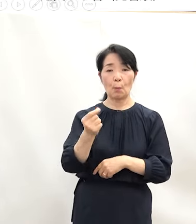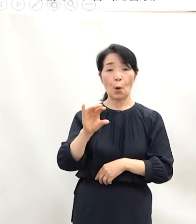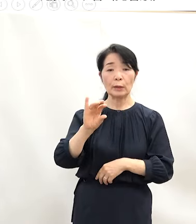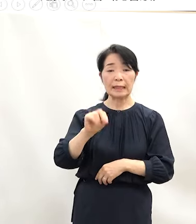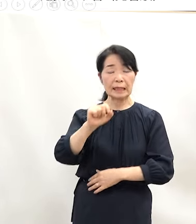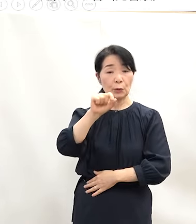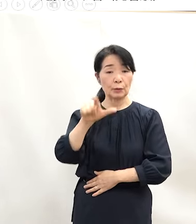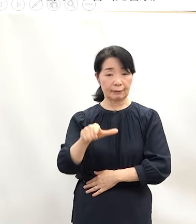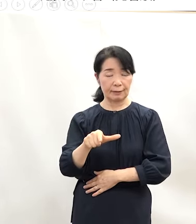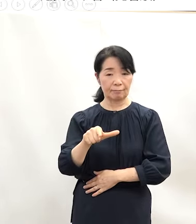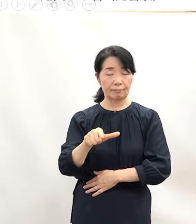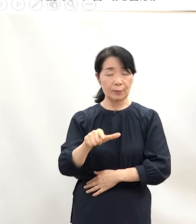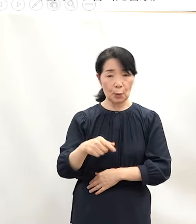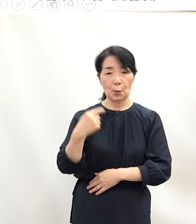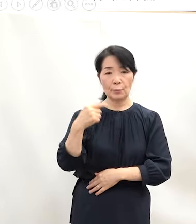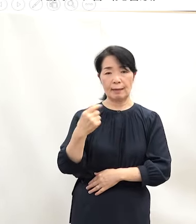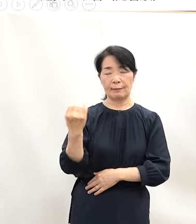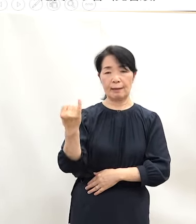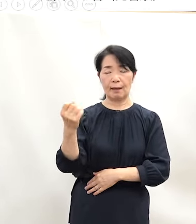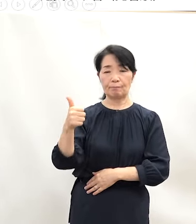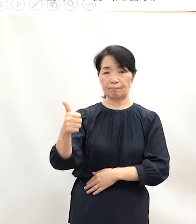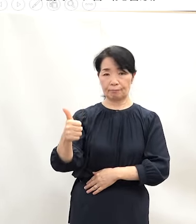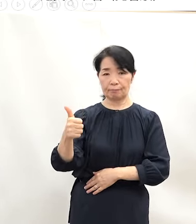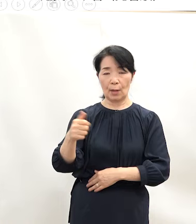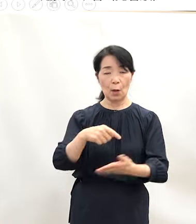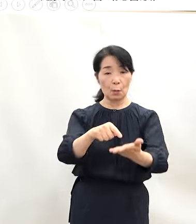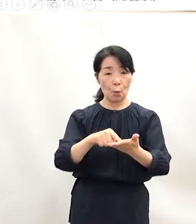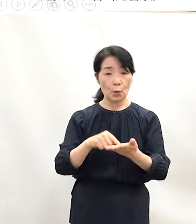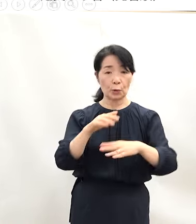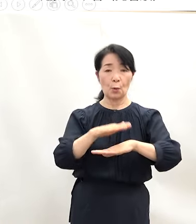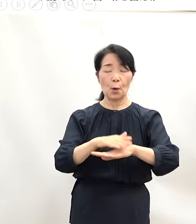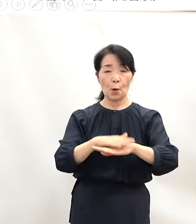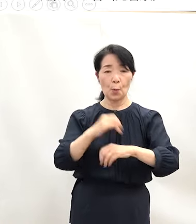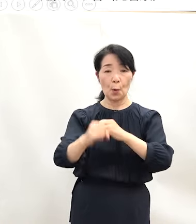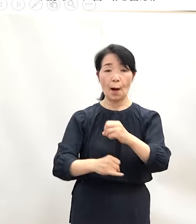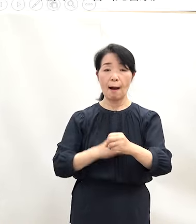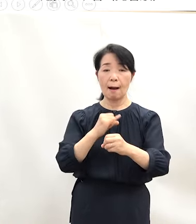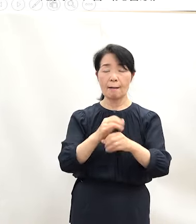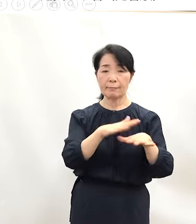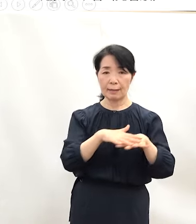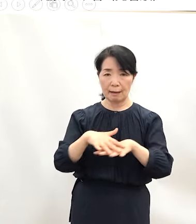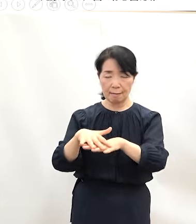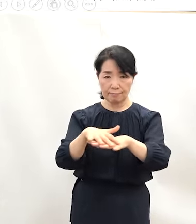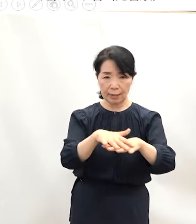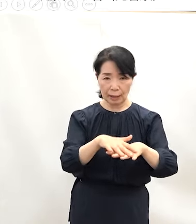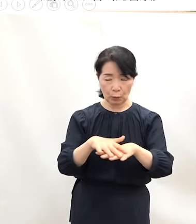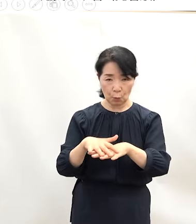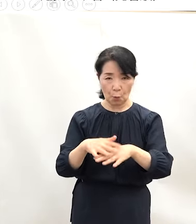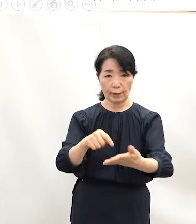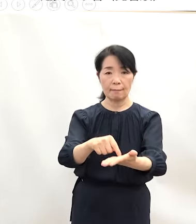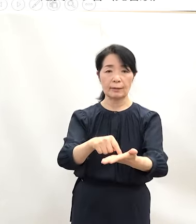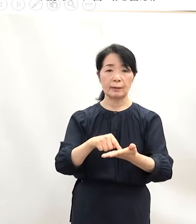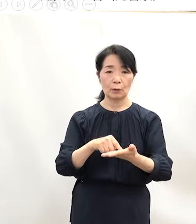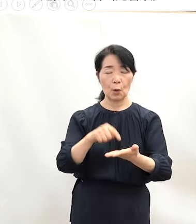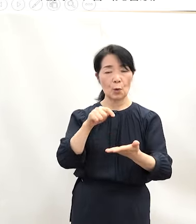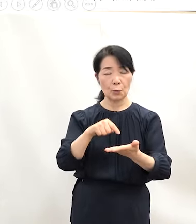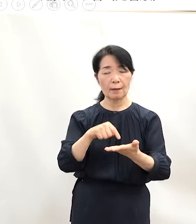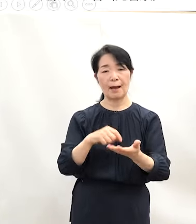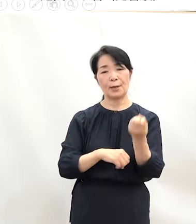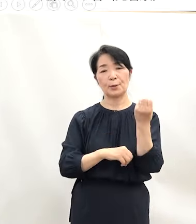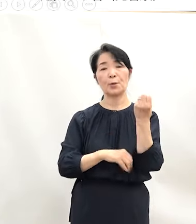にお願いをしております。申し込み方法は、オンライン申請ということが基本であります